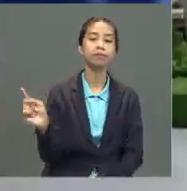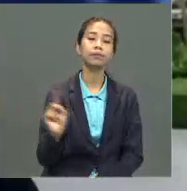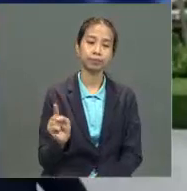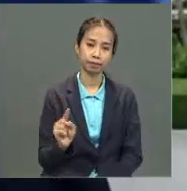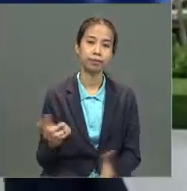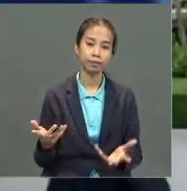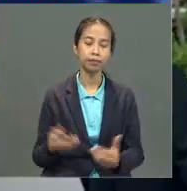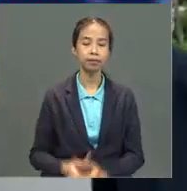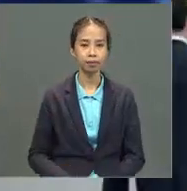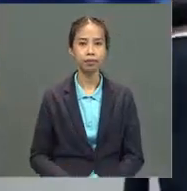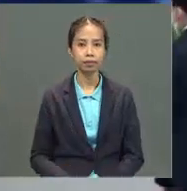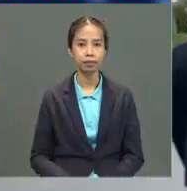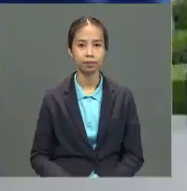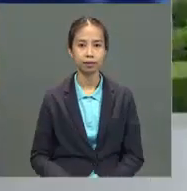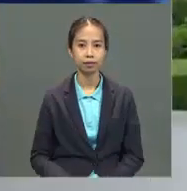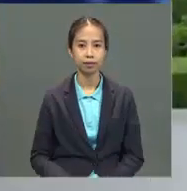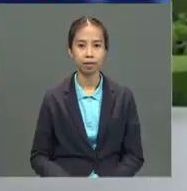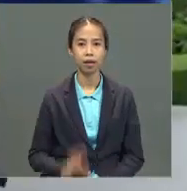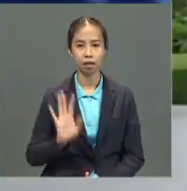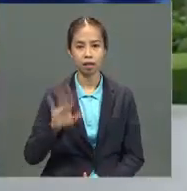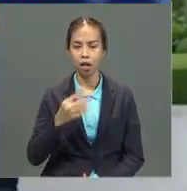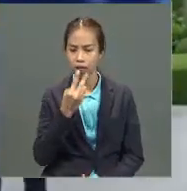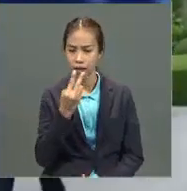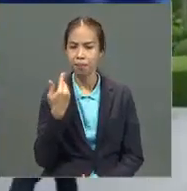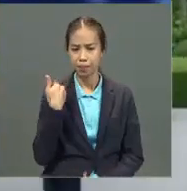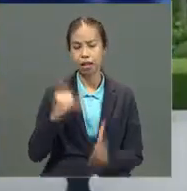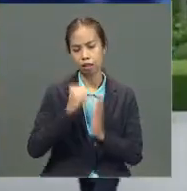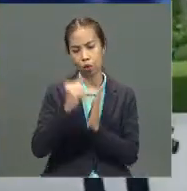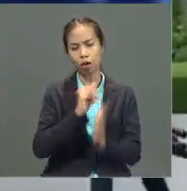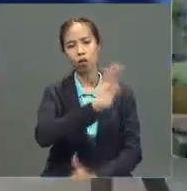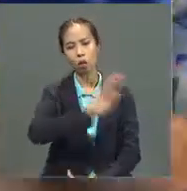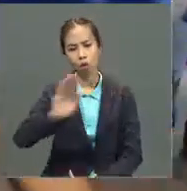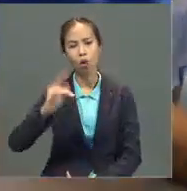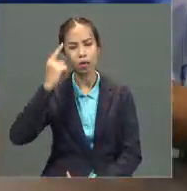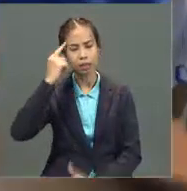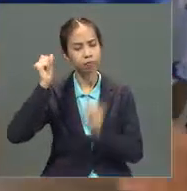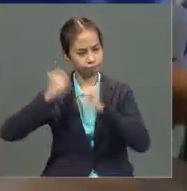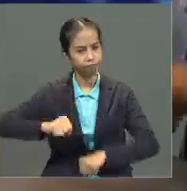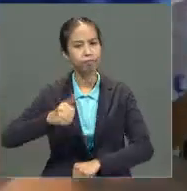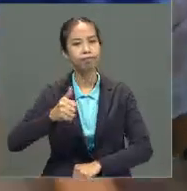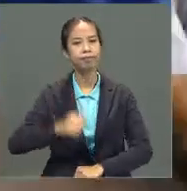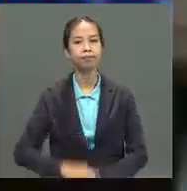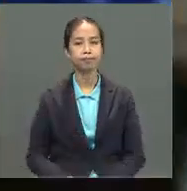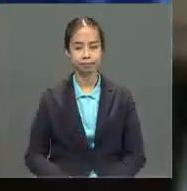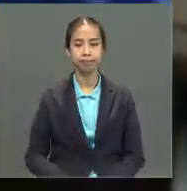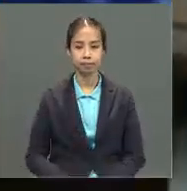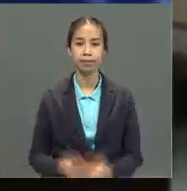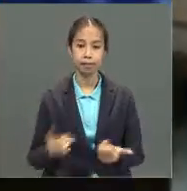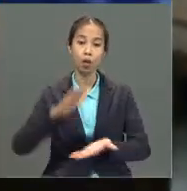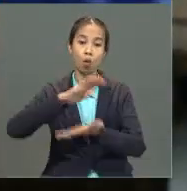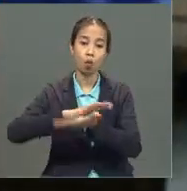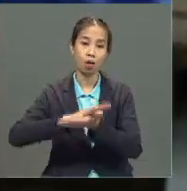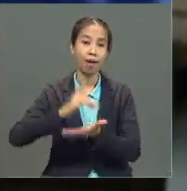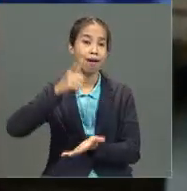คเนี่ยมีขนาดไหนเราเห็นมาแล้วครับทางจังหวัดสามารถตัดสินใจได้ครับ นอกจากโรงเรียนขนาด